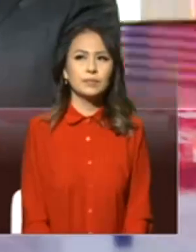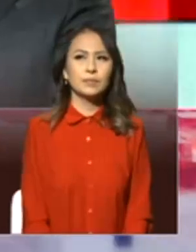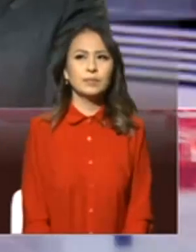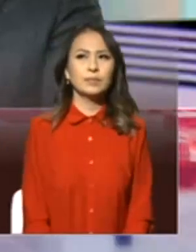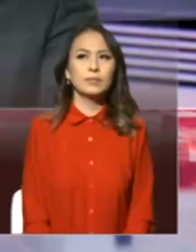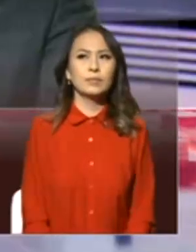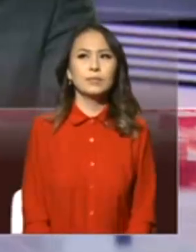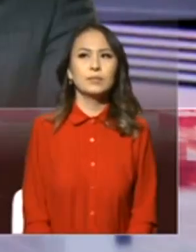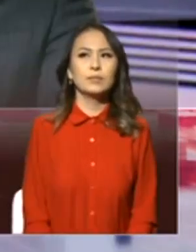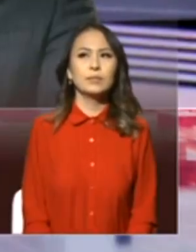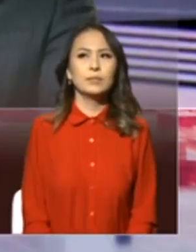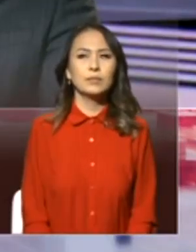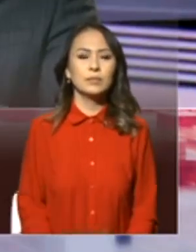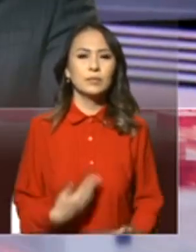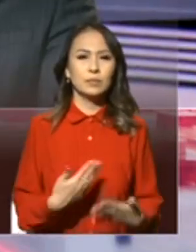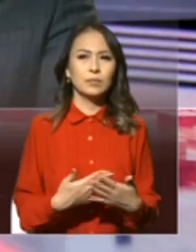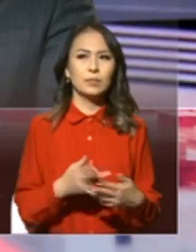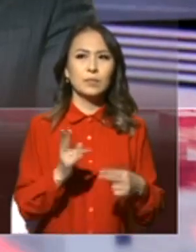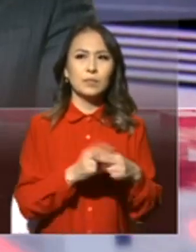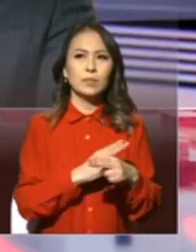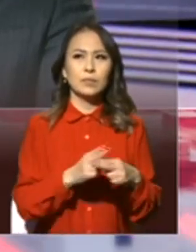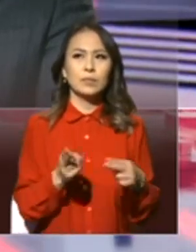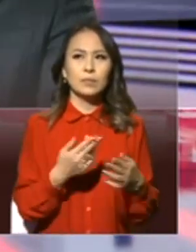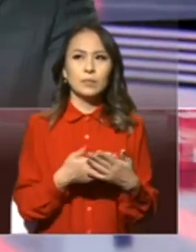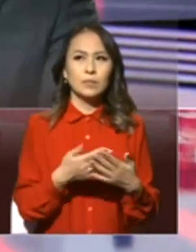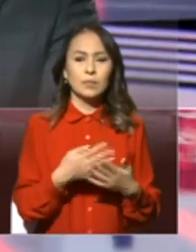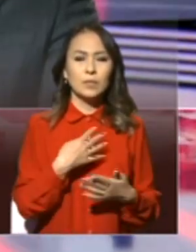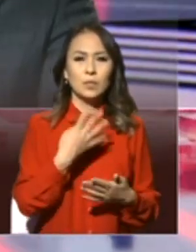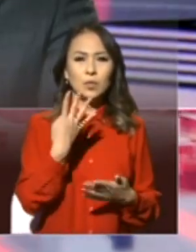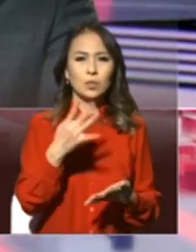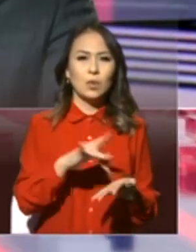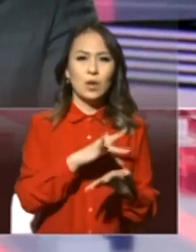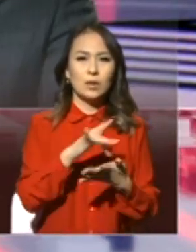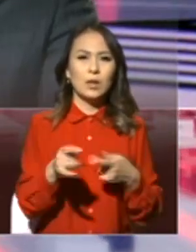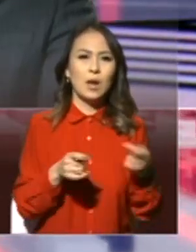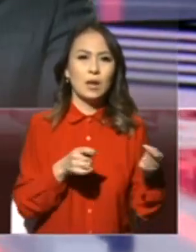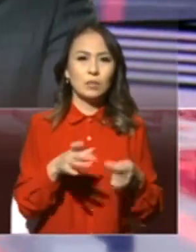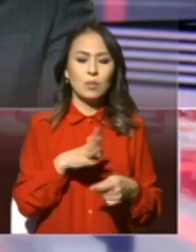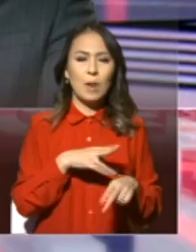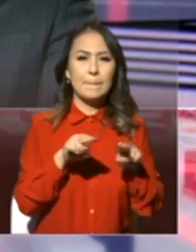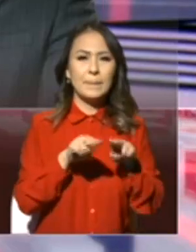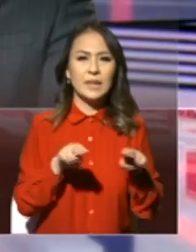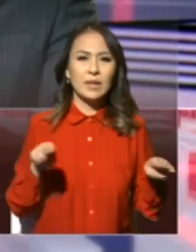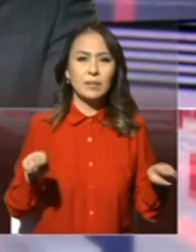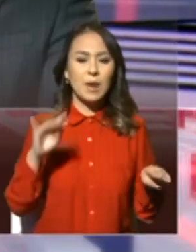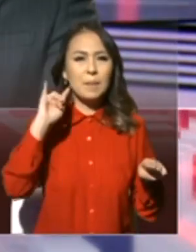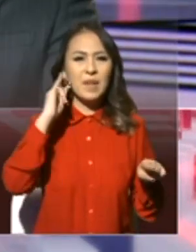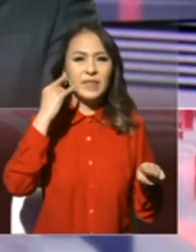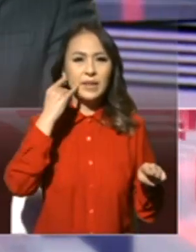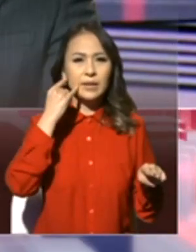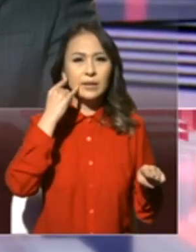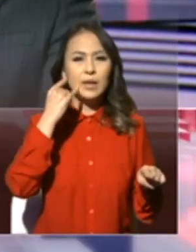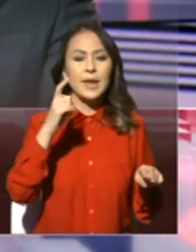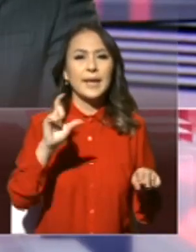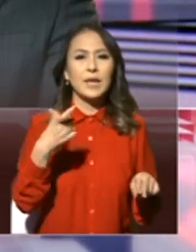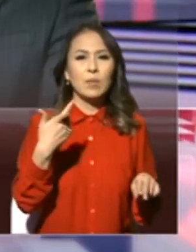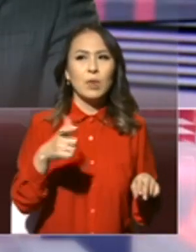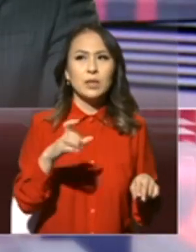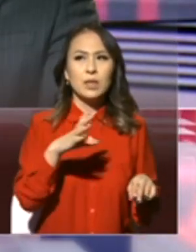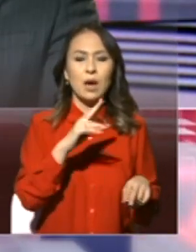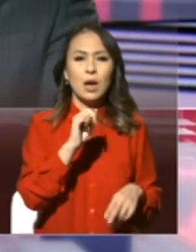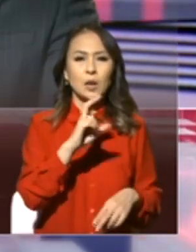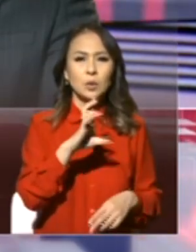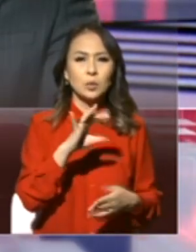қалай күресуіміз керек? Мен өзім не 4 қалада әкім болдым. Петропавл қаласында, Павлодарда, Екібастұз, Ақсу